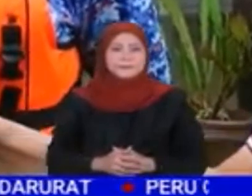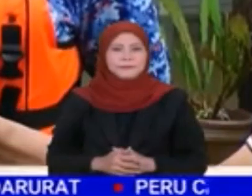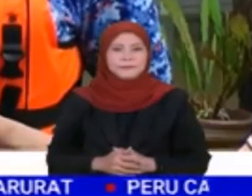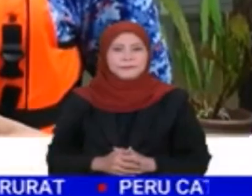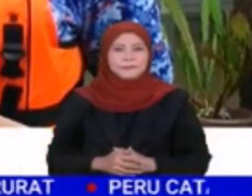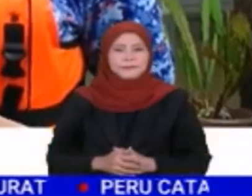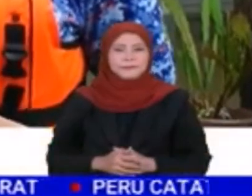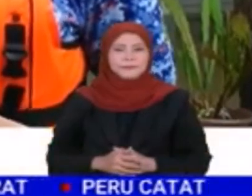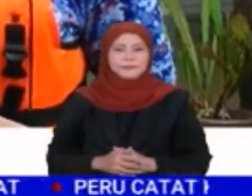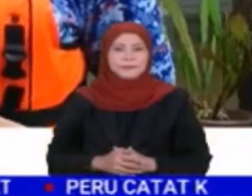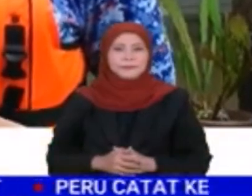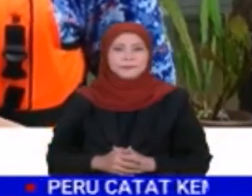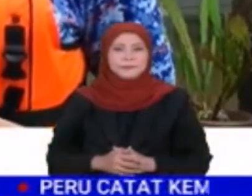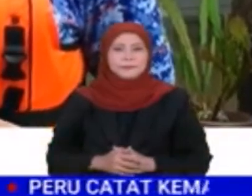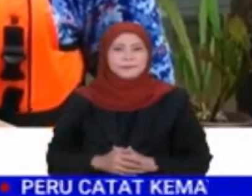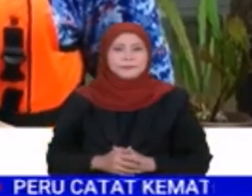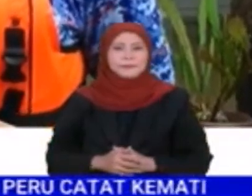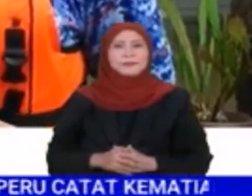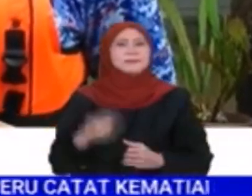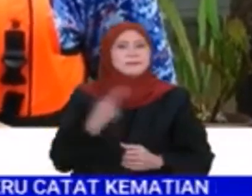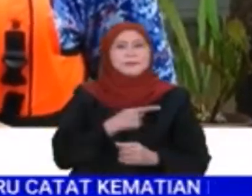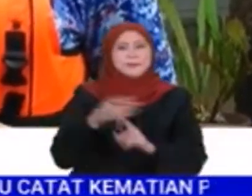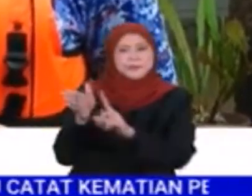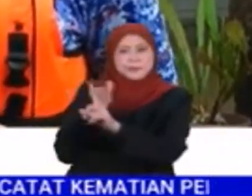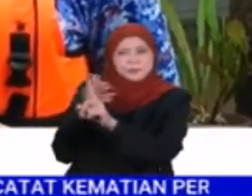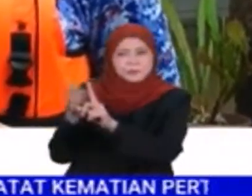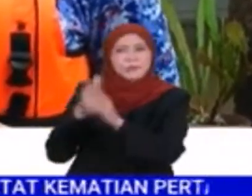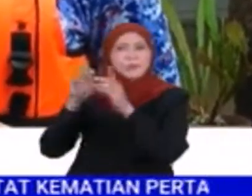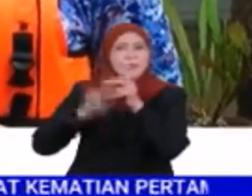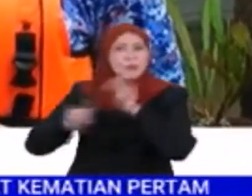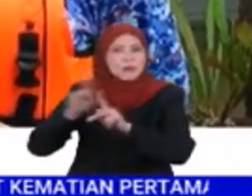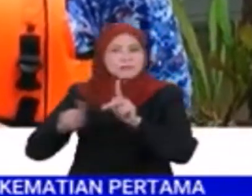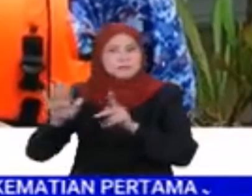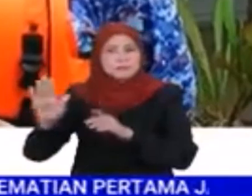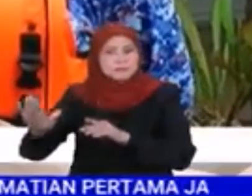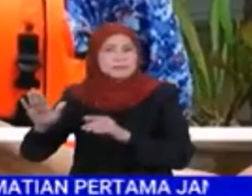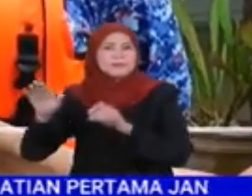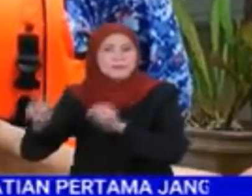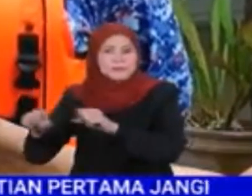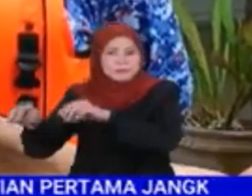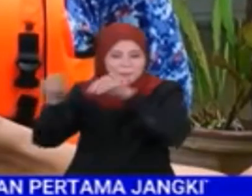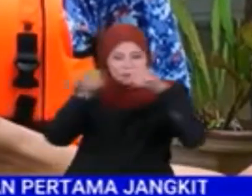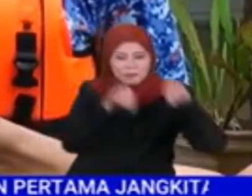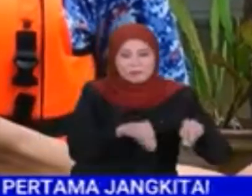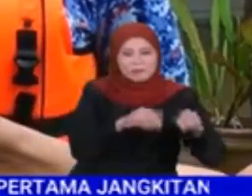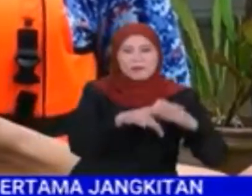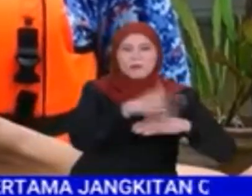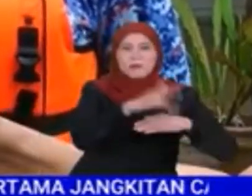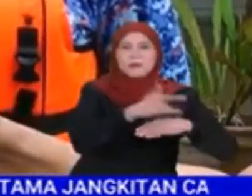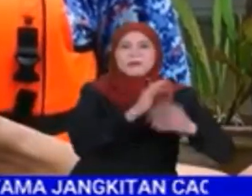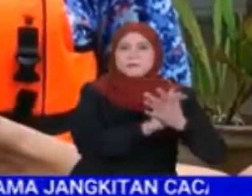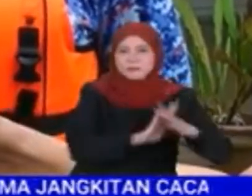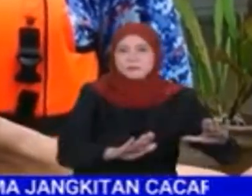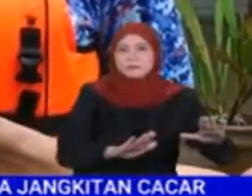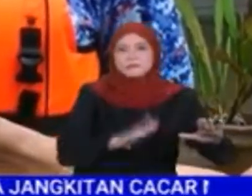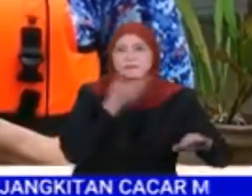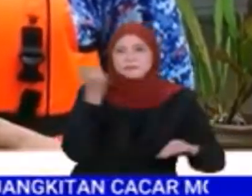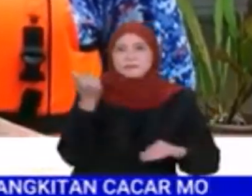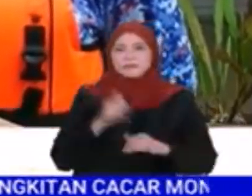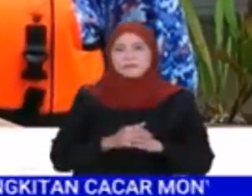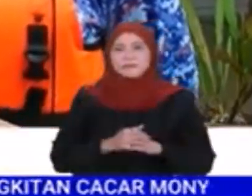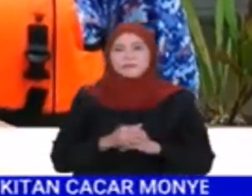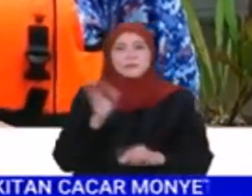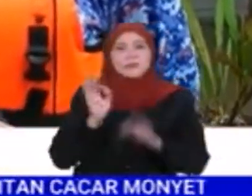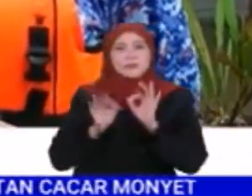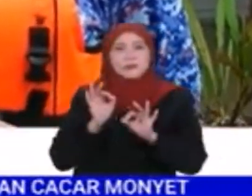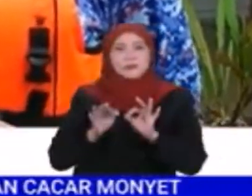Memujuk apa ni penduduk untuk berpindah awallah supaya lebih mudah dan juga lebih selamat bagi mereka